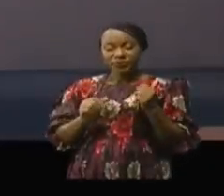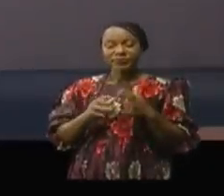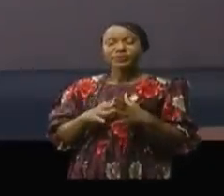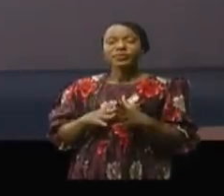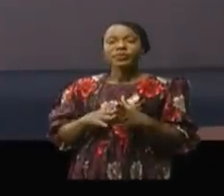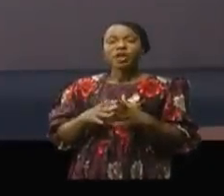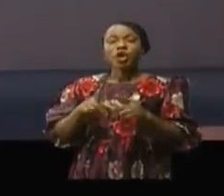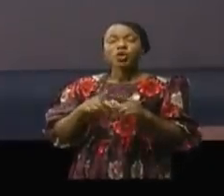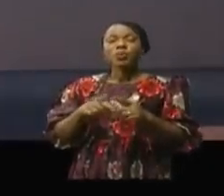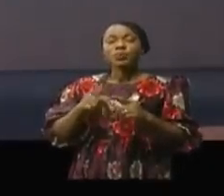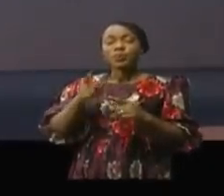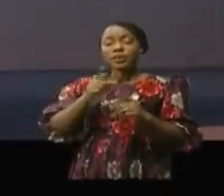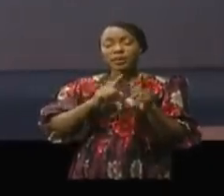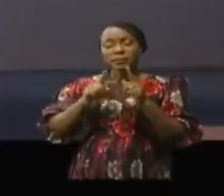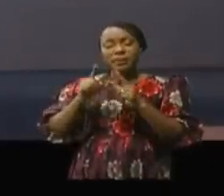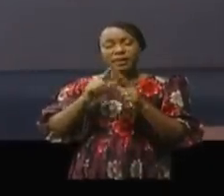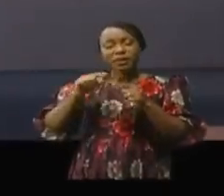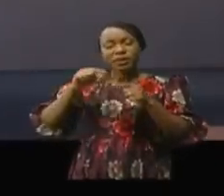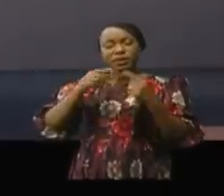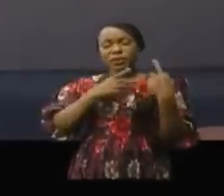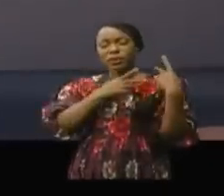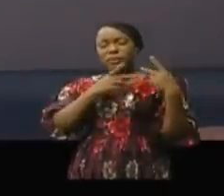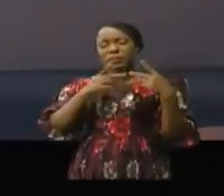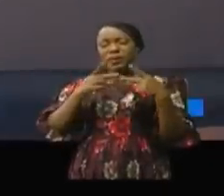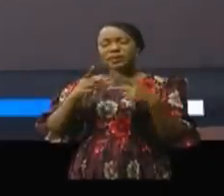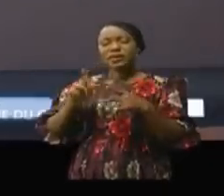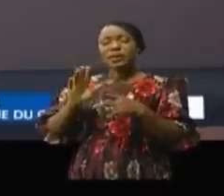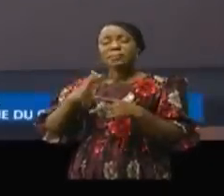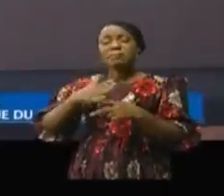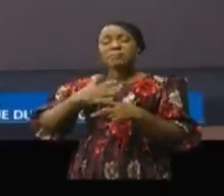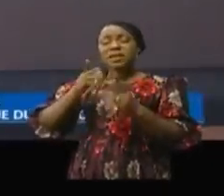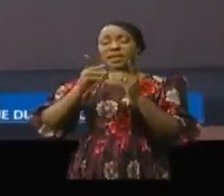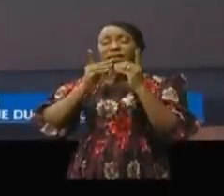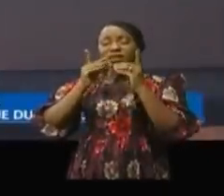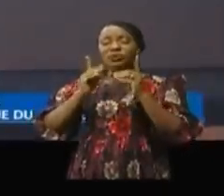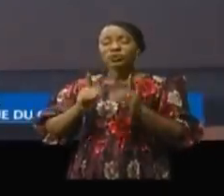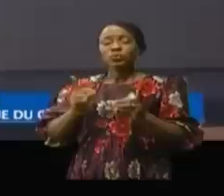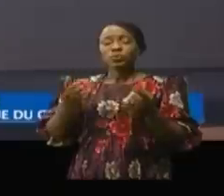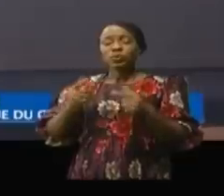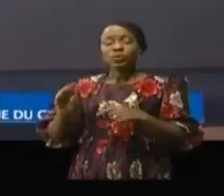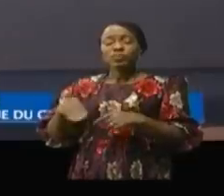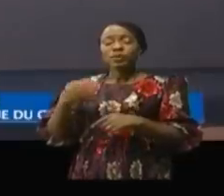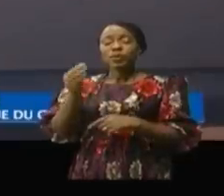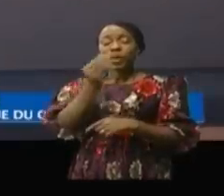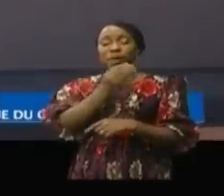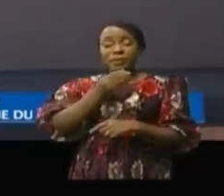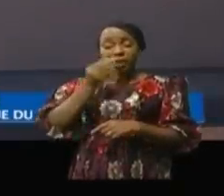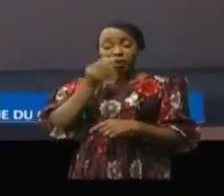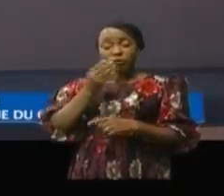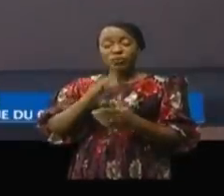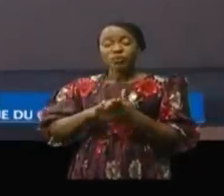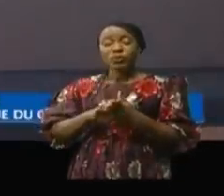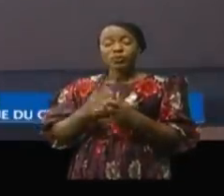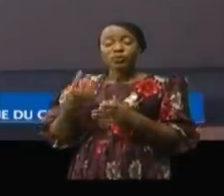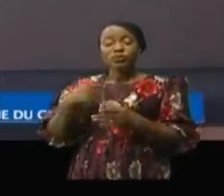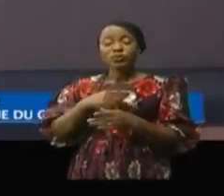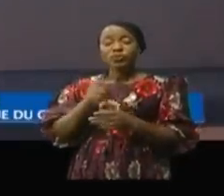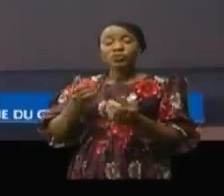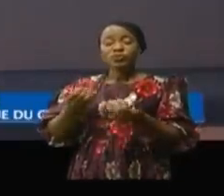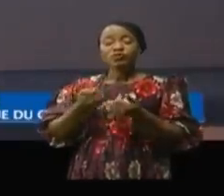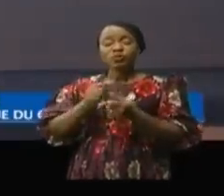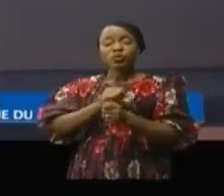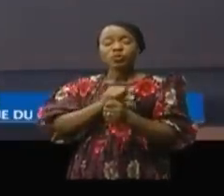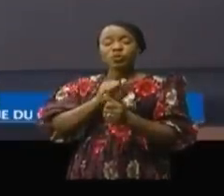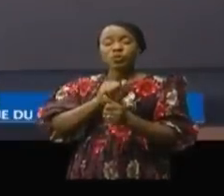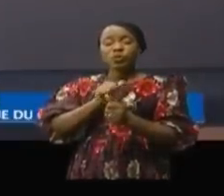à l'évoquer au cours de mes différentes prises de parole, nous ne devrions plus nous contenter